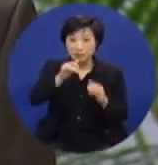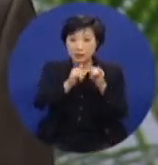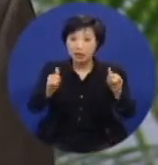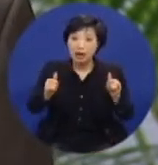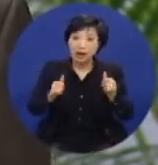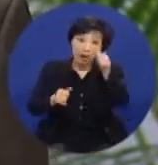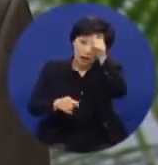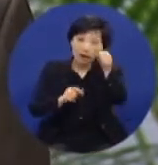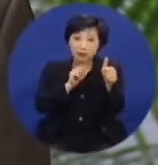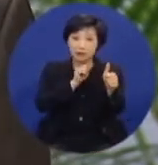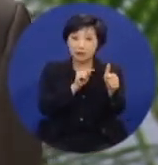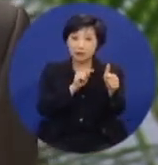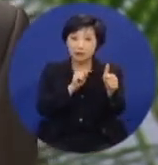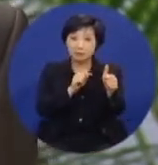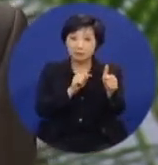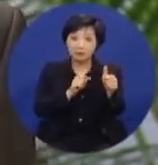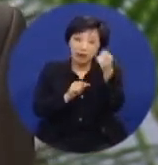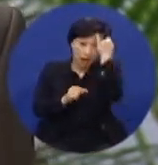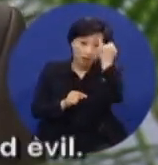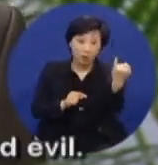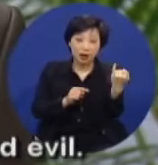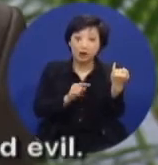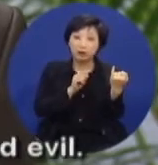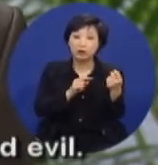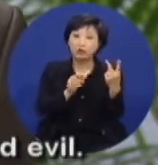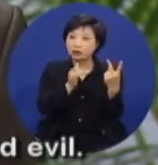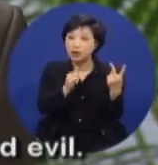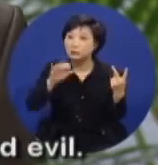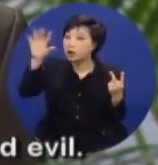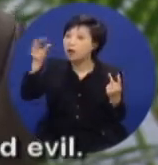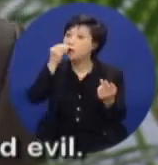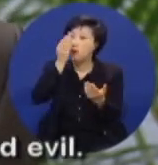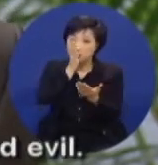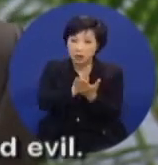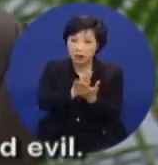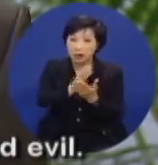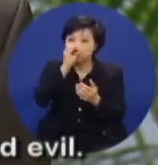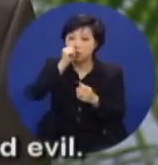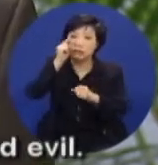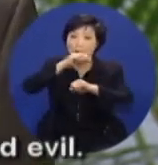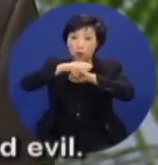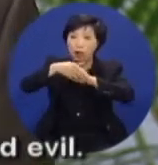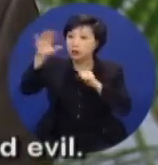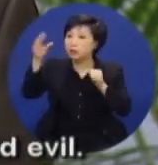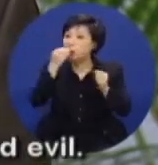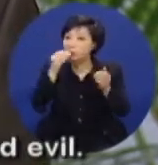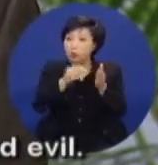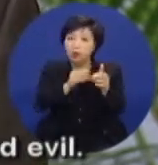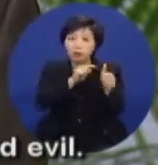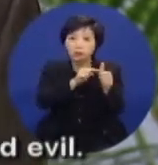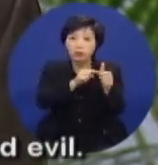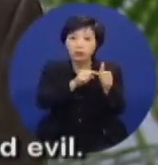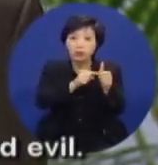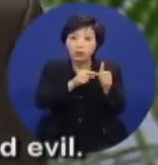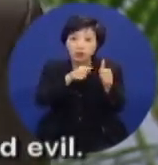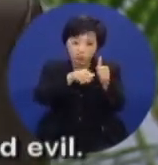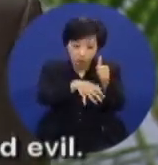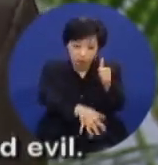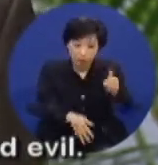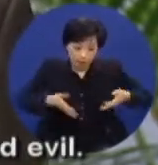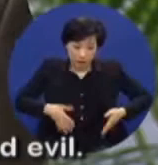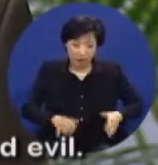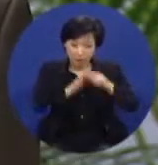아담 의 파와 감옥 찐 말라는 손 악마를 넣었으니 의 그 속에다 나온건